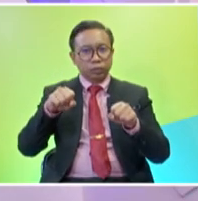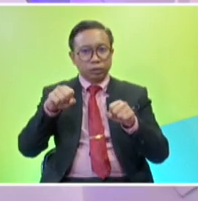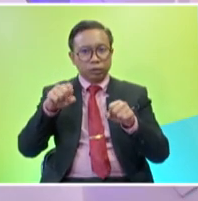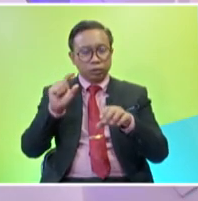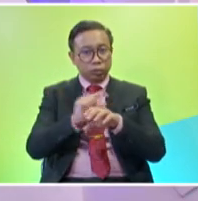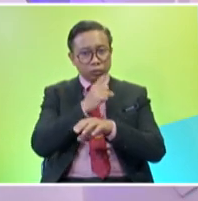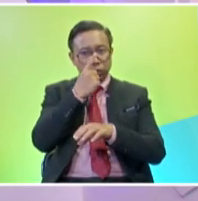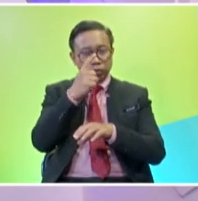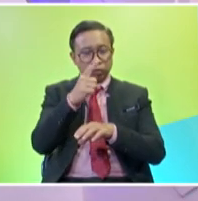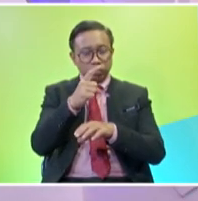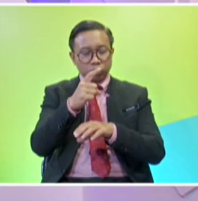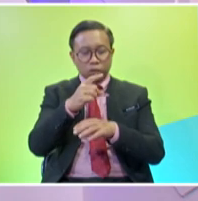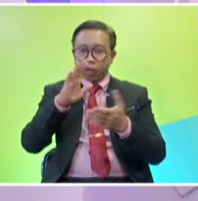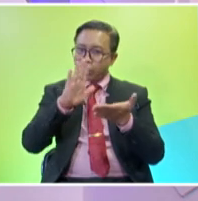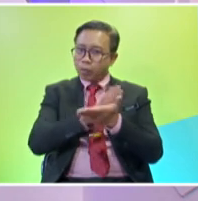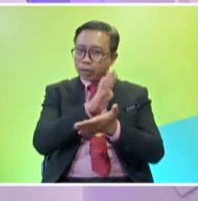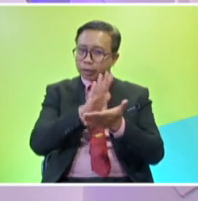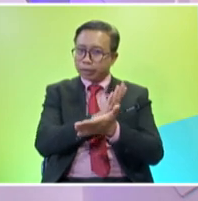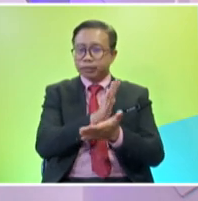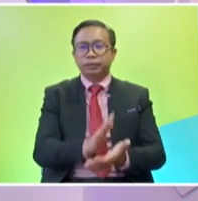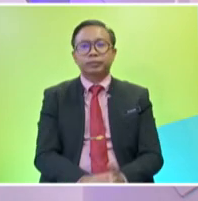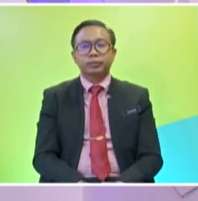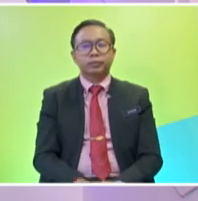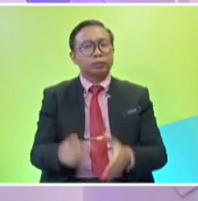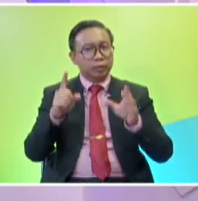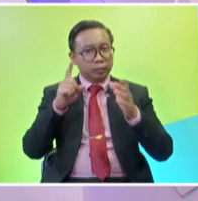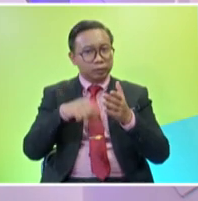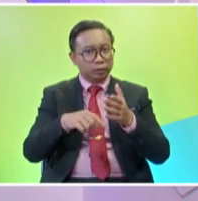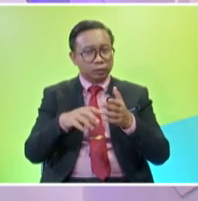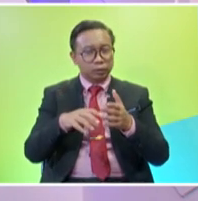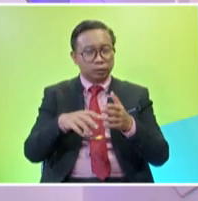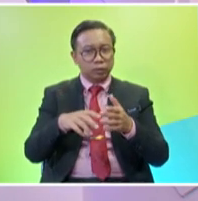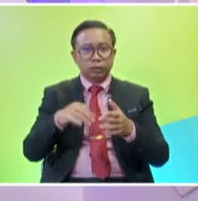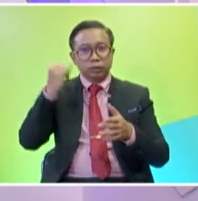dan kertas oke so apa yang paling penting adalah